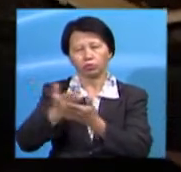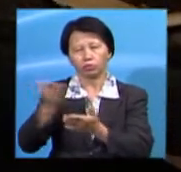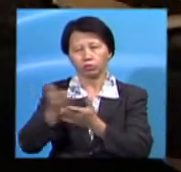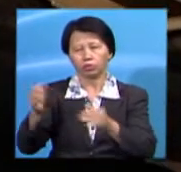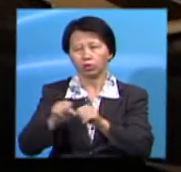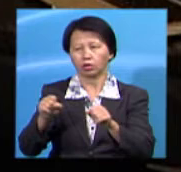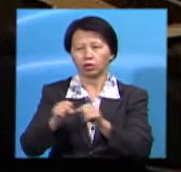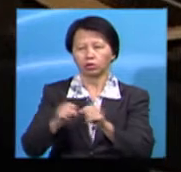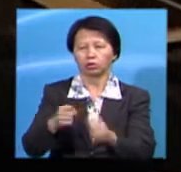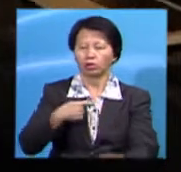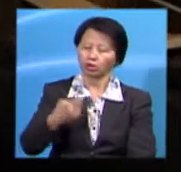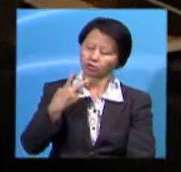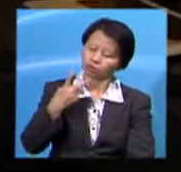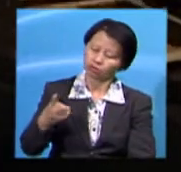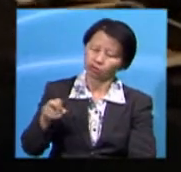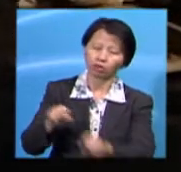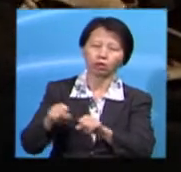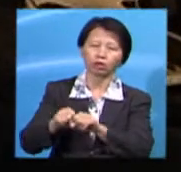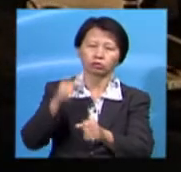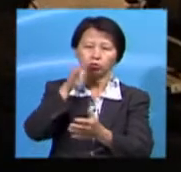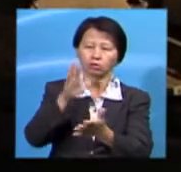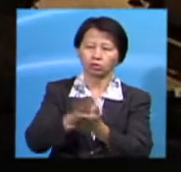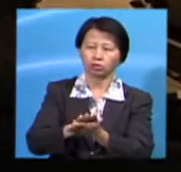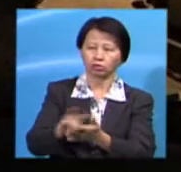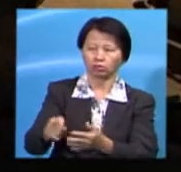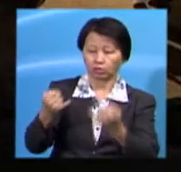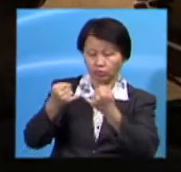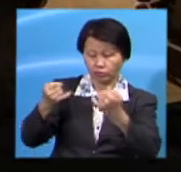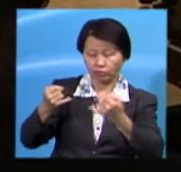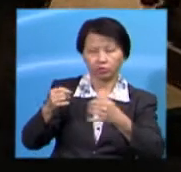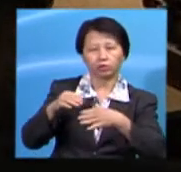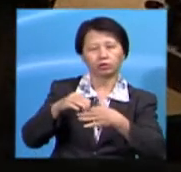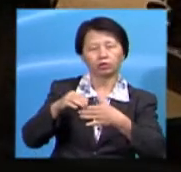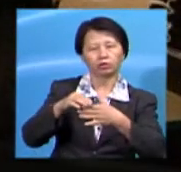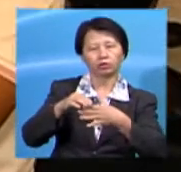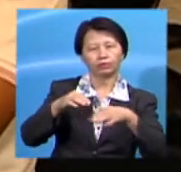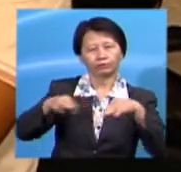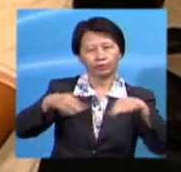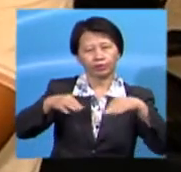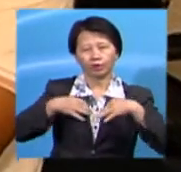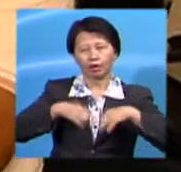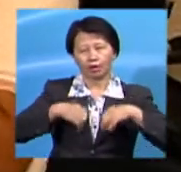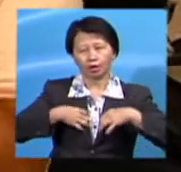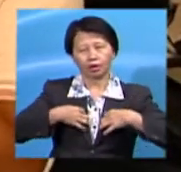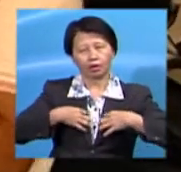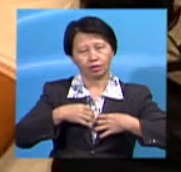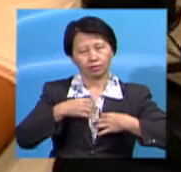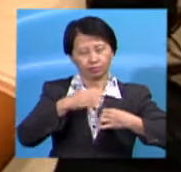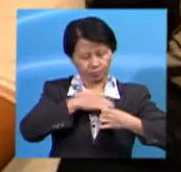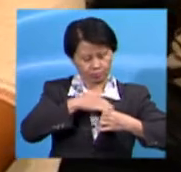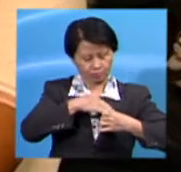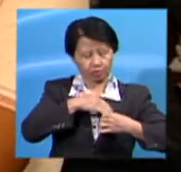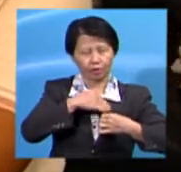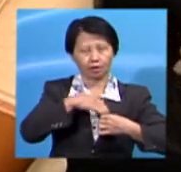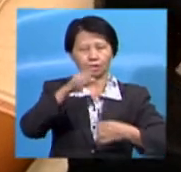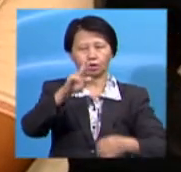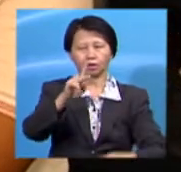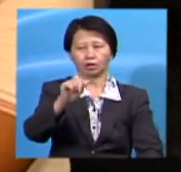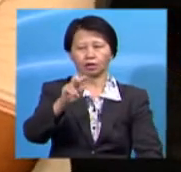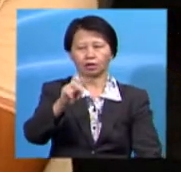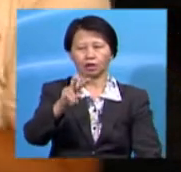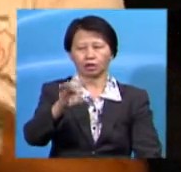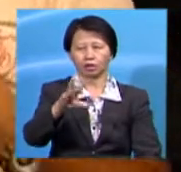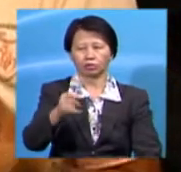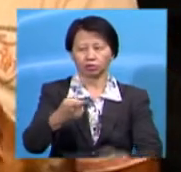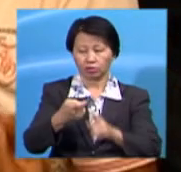masa tu saya tengok kasut dia tu jenis yang kain canvas tau. Lepas tu saya terdetiklah masa tu, saya cakap daripada dia ni beli